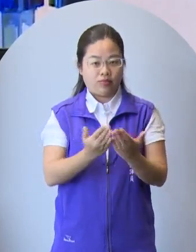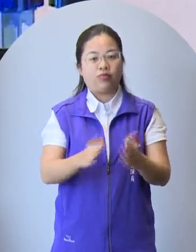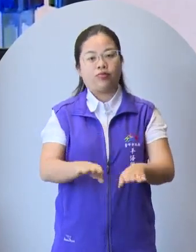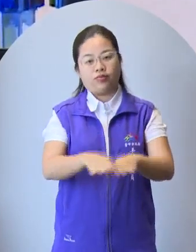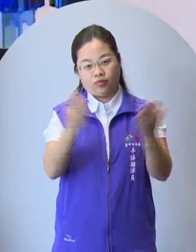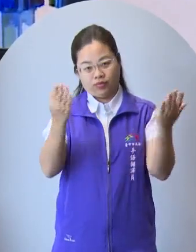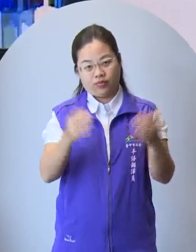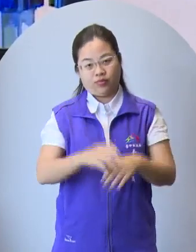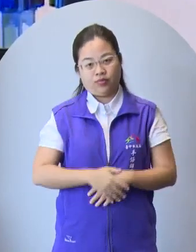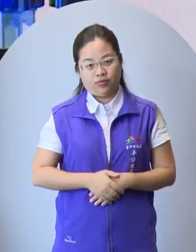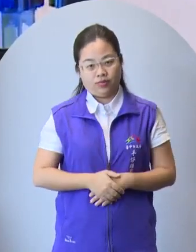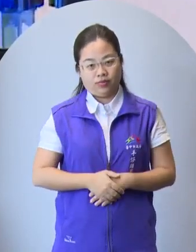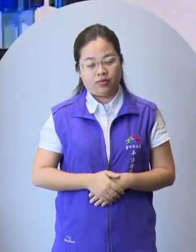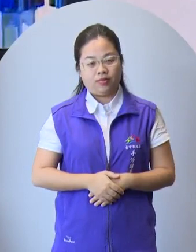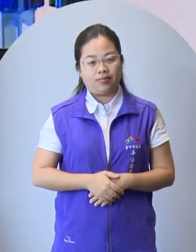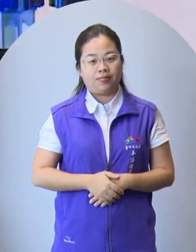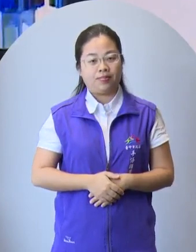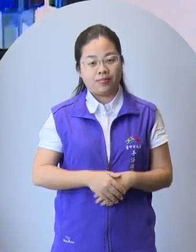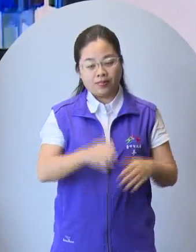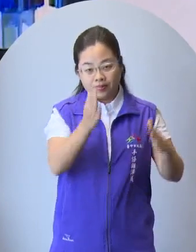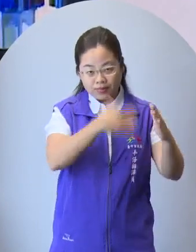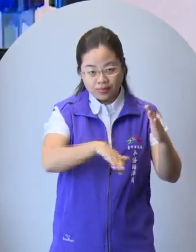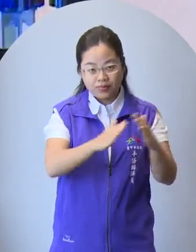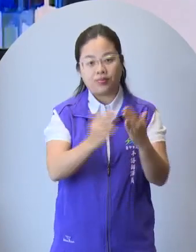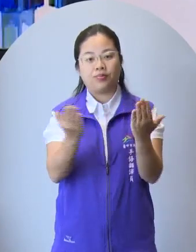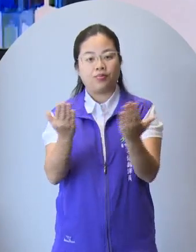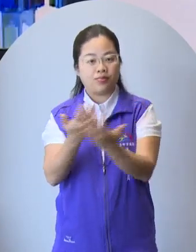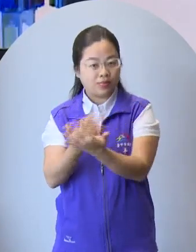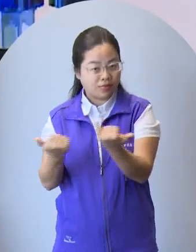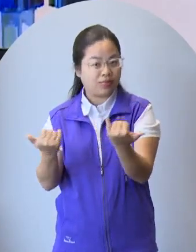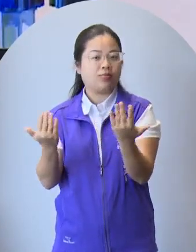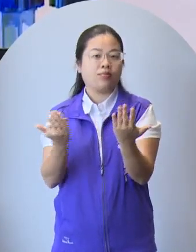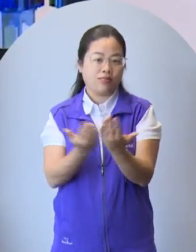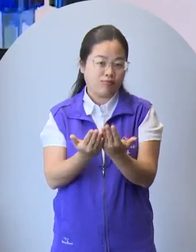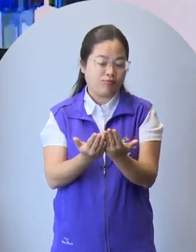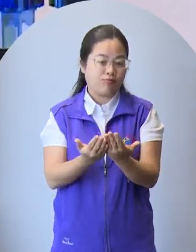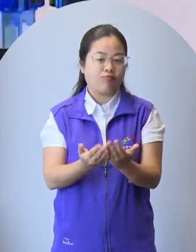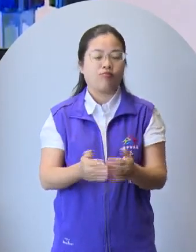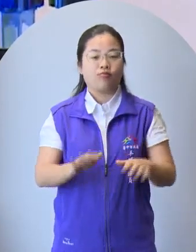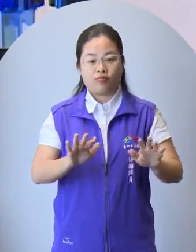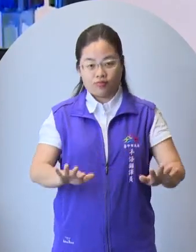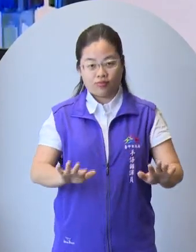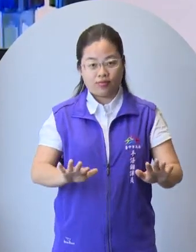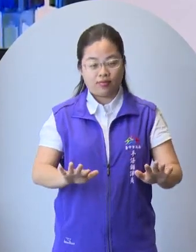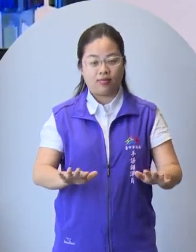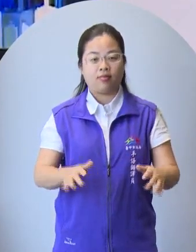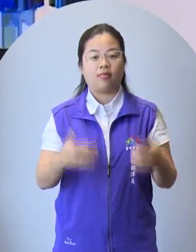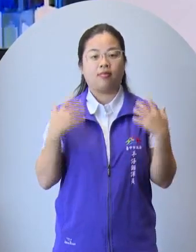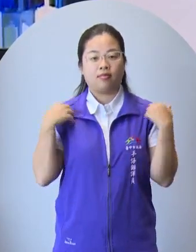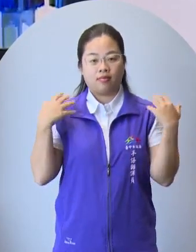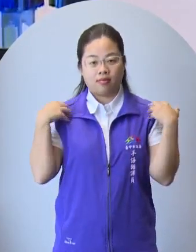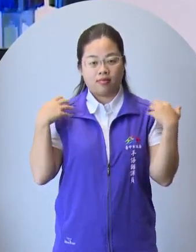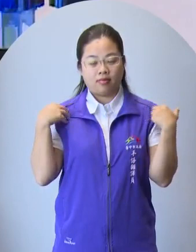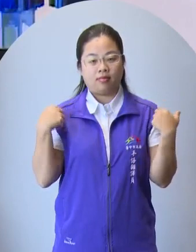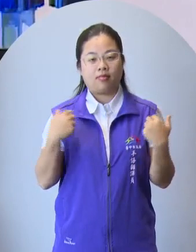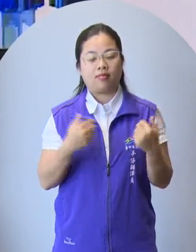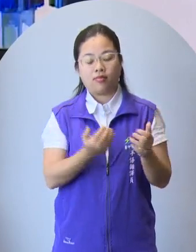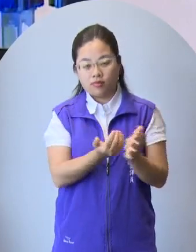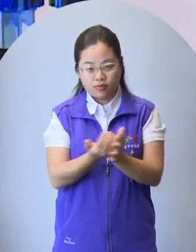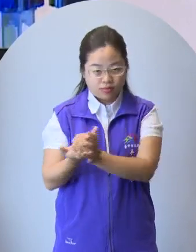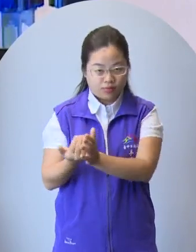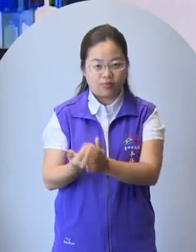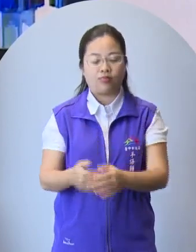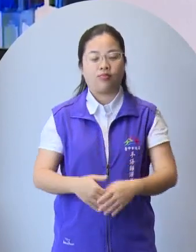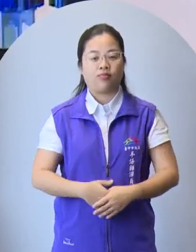此呢，相关的师生学校都要进行今天还是要进行好相关的开学